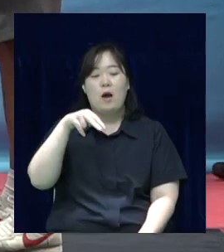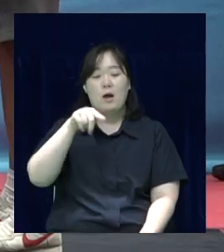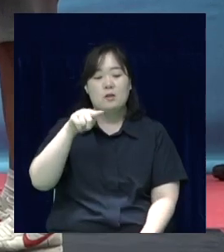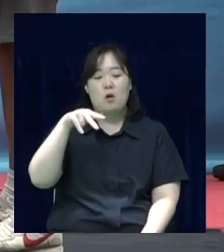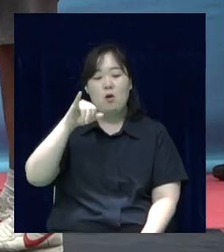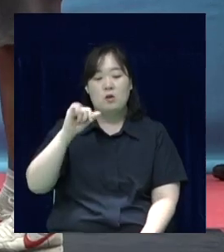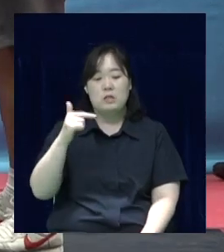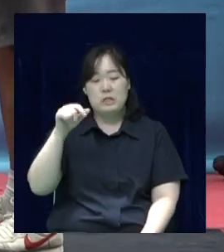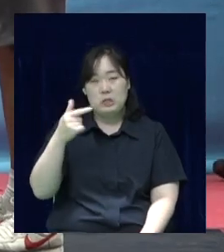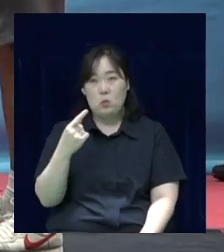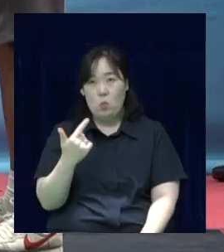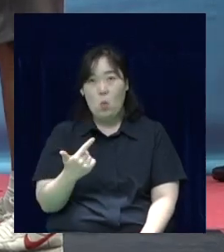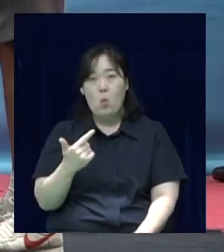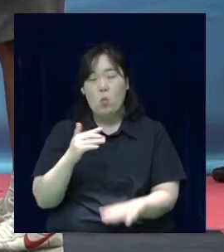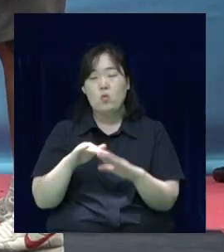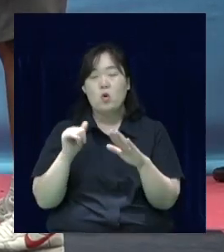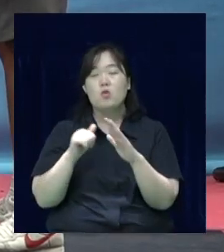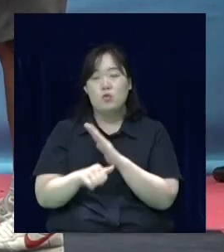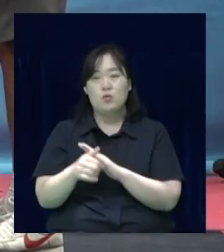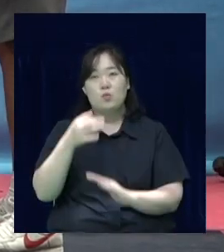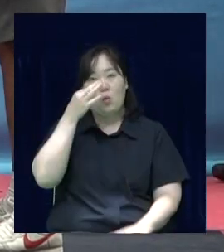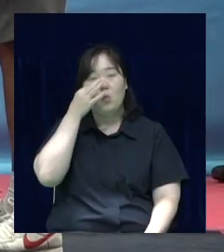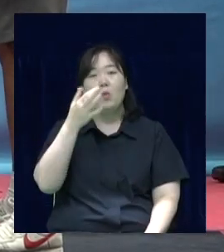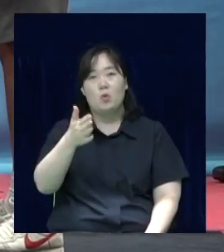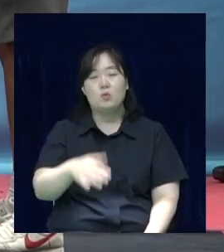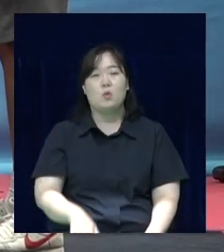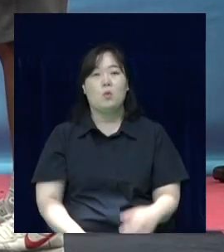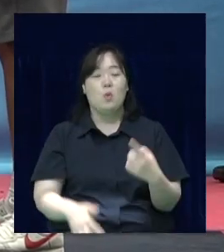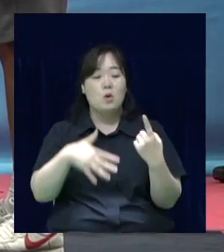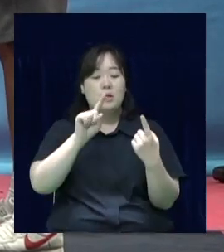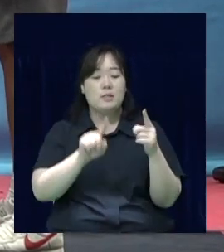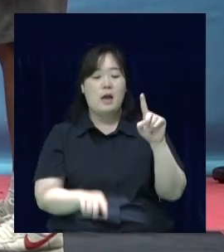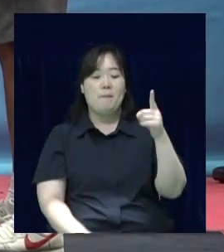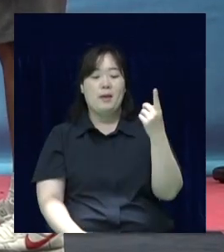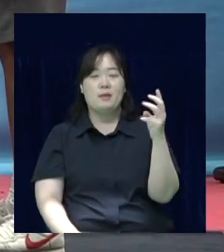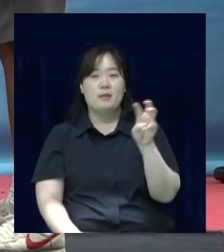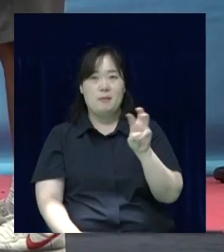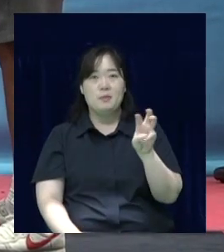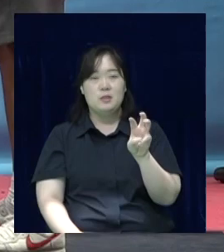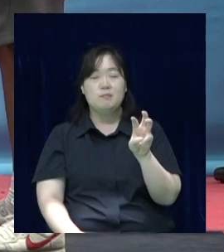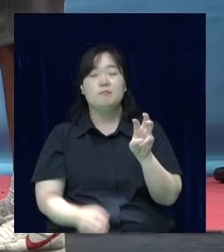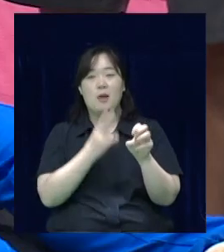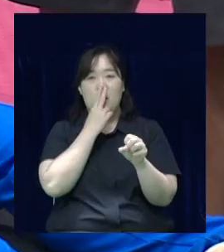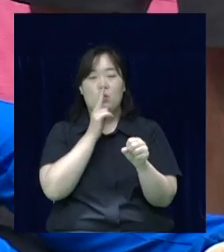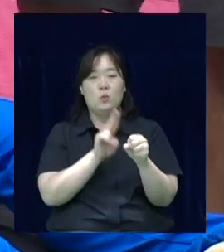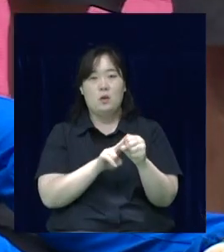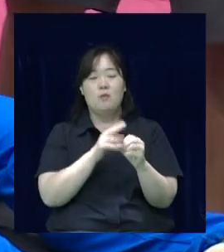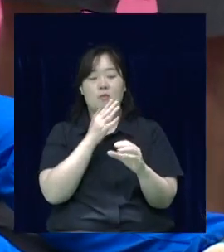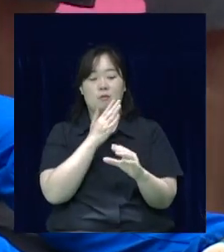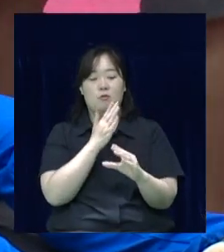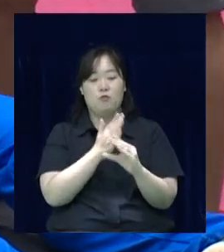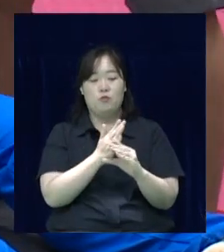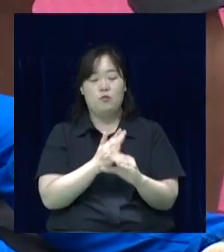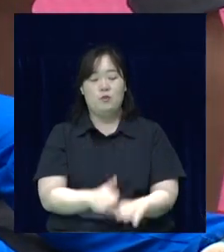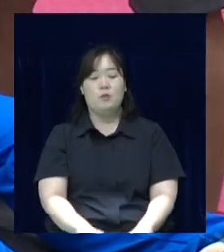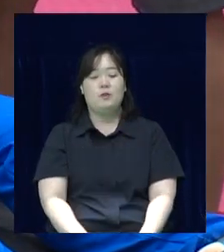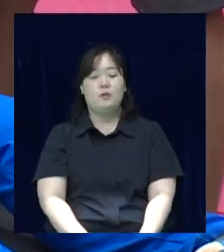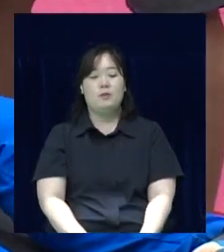네. 서진곤 선수는 웨이트리프팅 1차 시도 130kg을 선택했습니다.